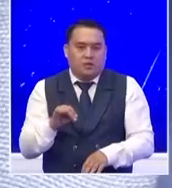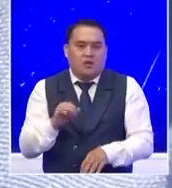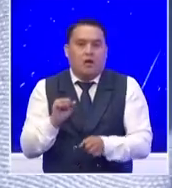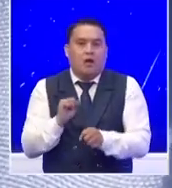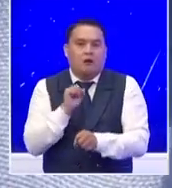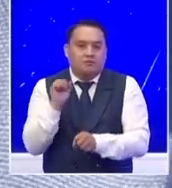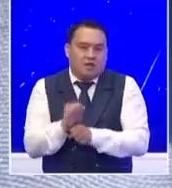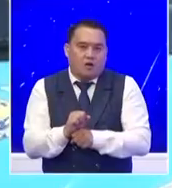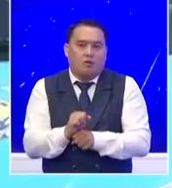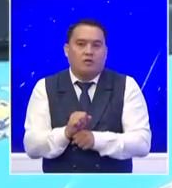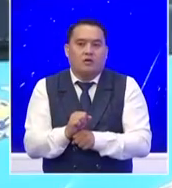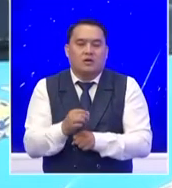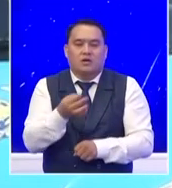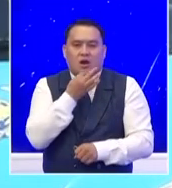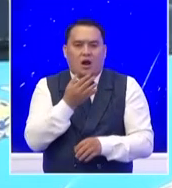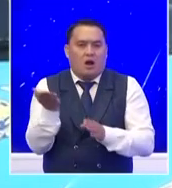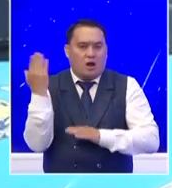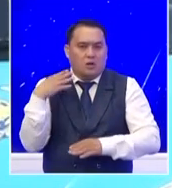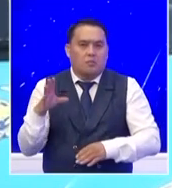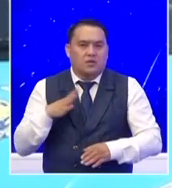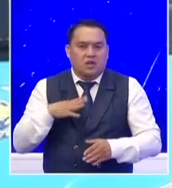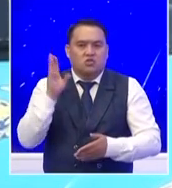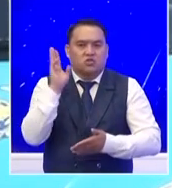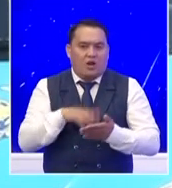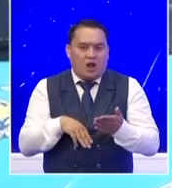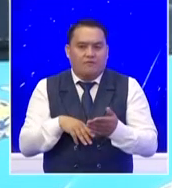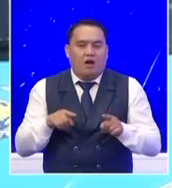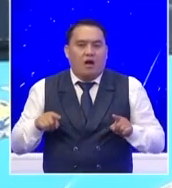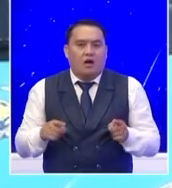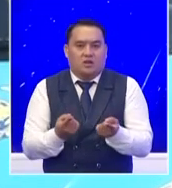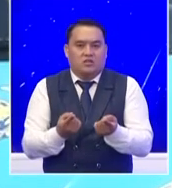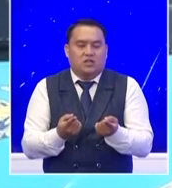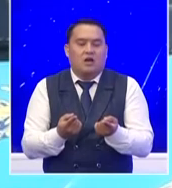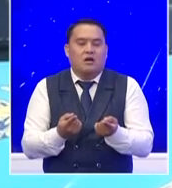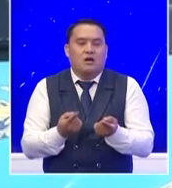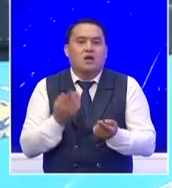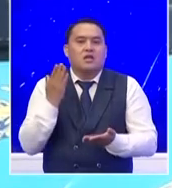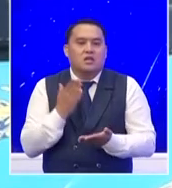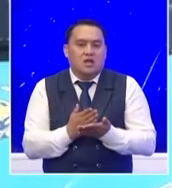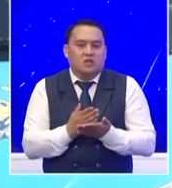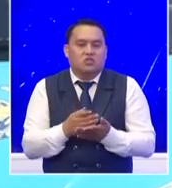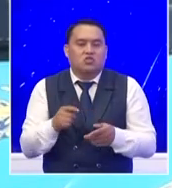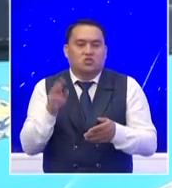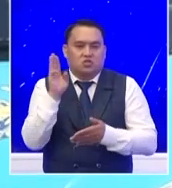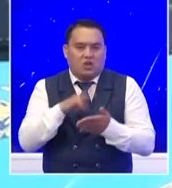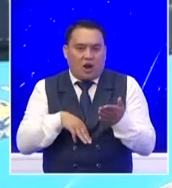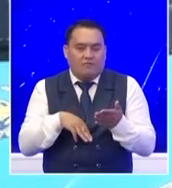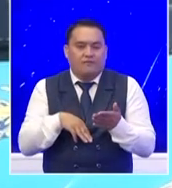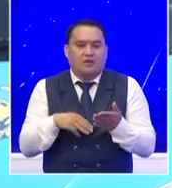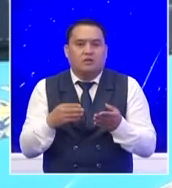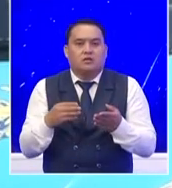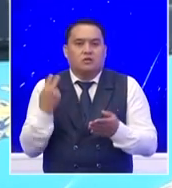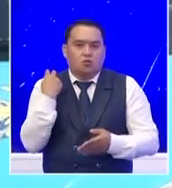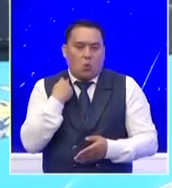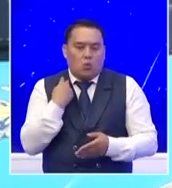транспортные средства, ранее которые наложены аресты, имеющие за административные правонарушения, то